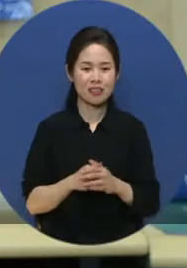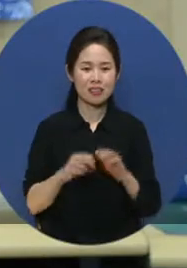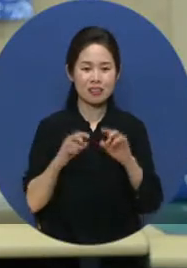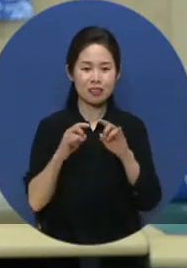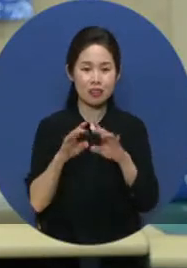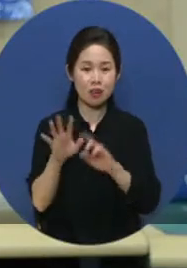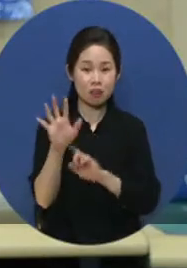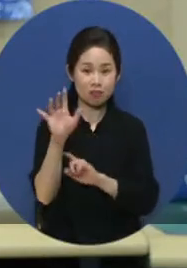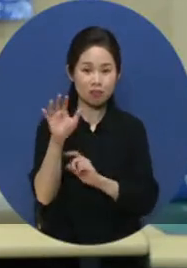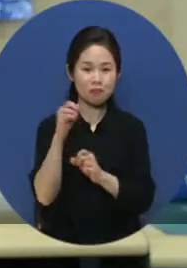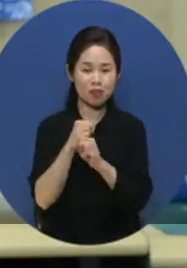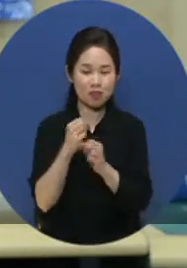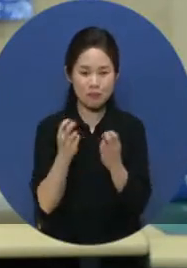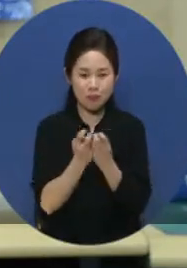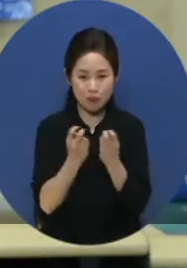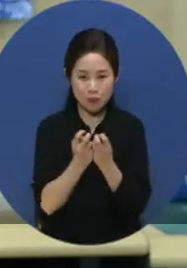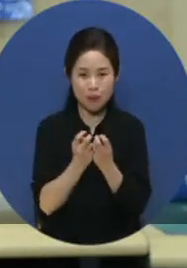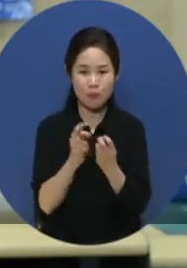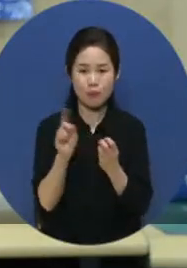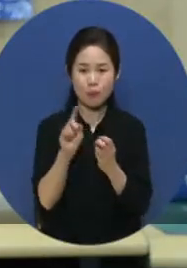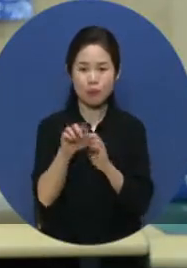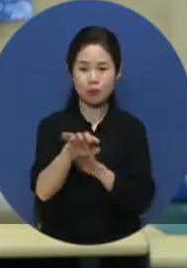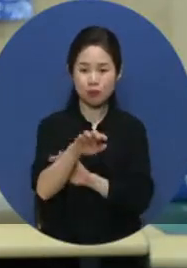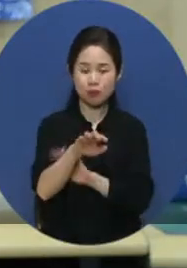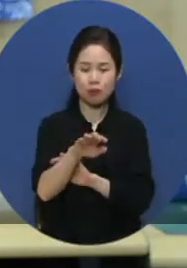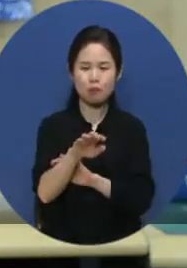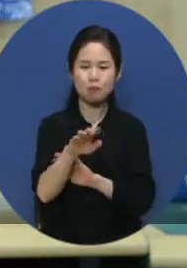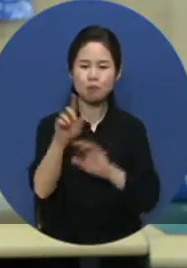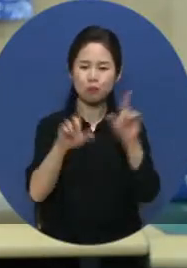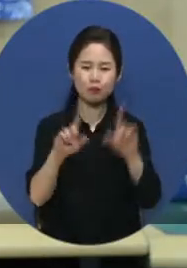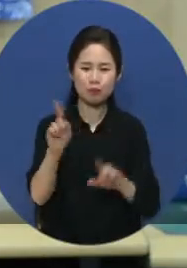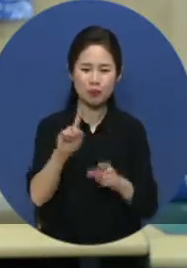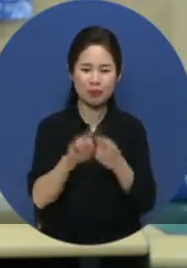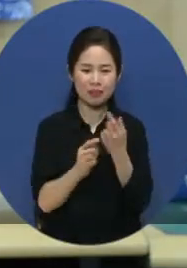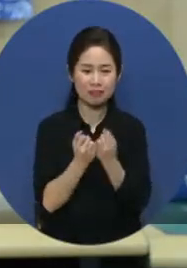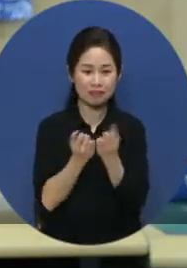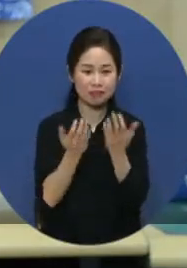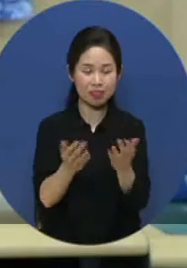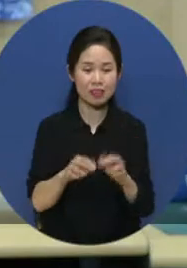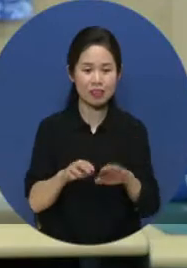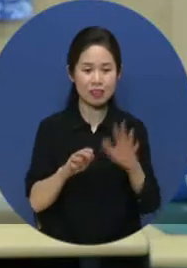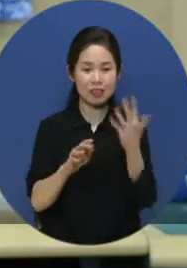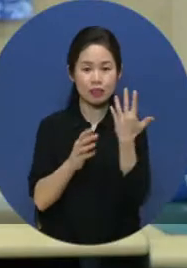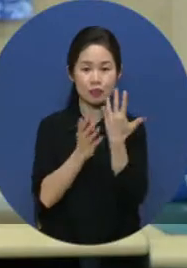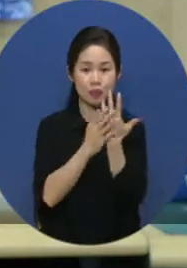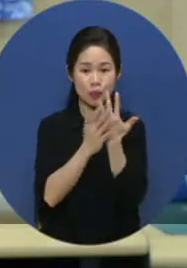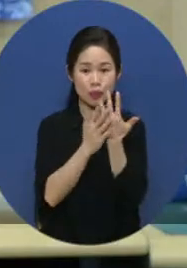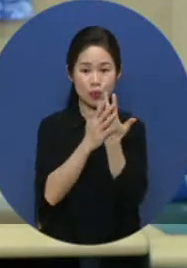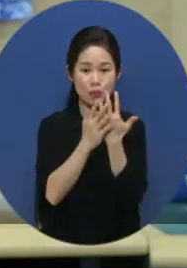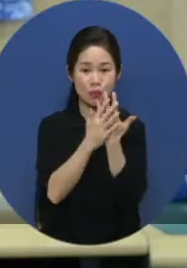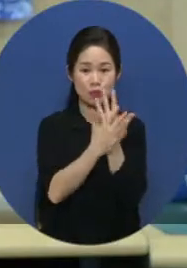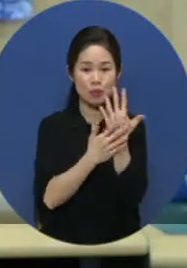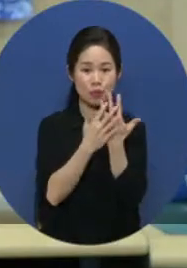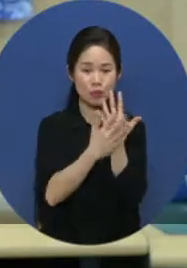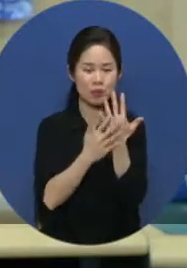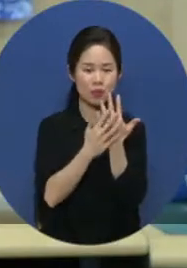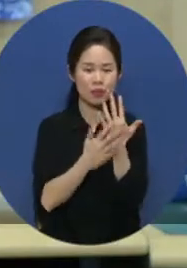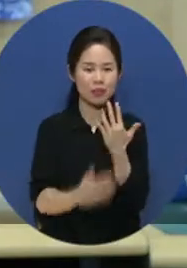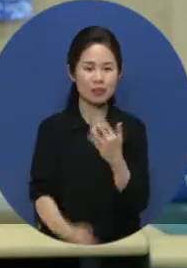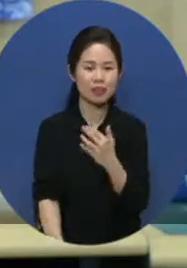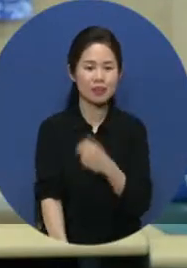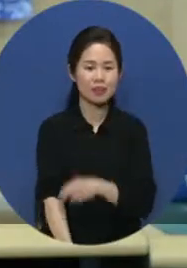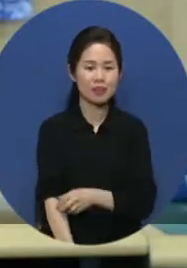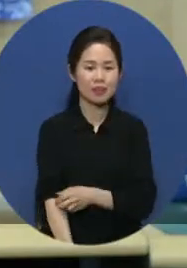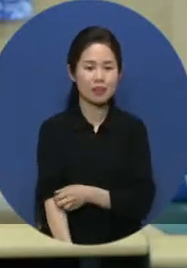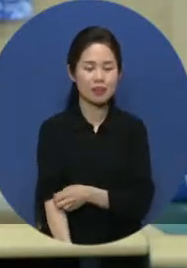일단 전자예술가 어떻게 구성되는지를 말씀을 드려야 될 것 같아요. 첫 번째는 이 손 부분입니다. 저희가 말단 장치라고 하는 이 손 부분은 이제 바꿔